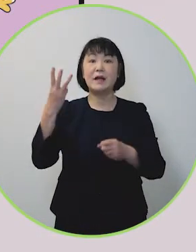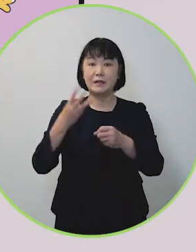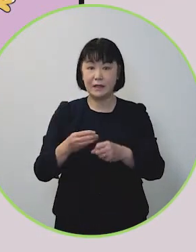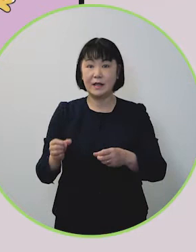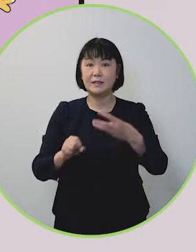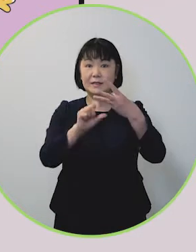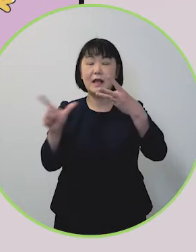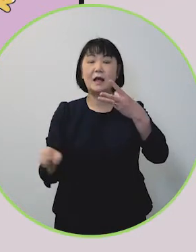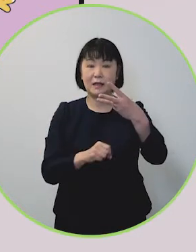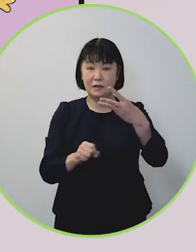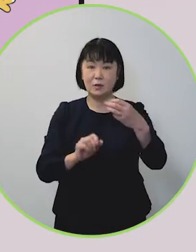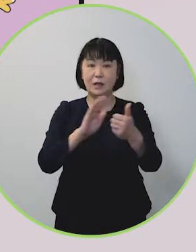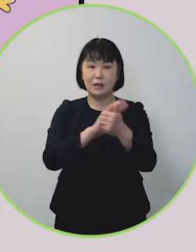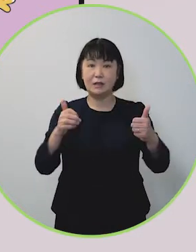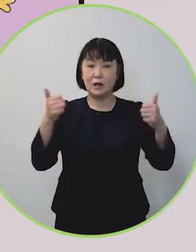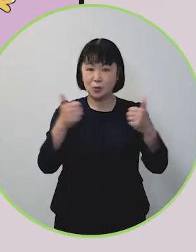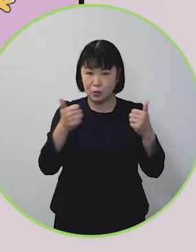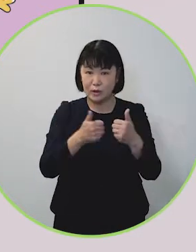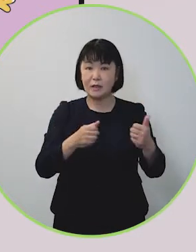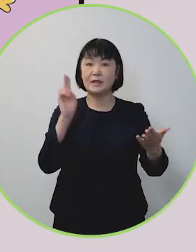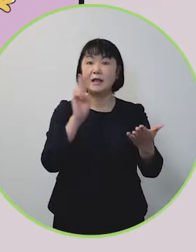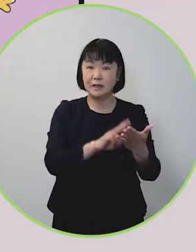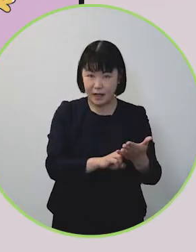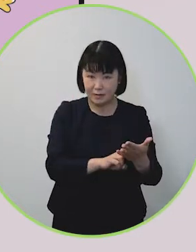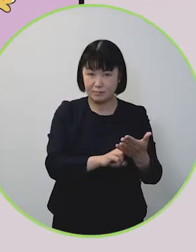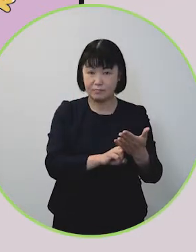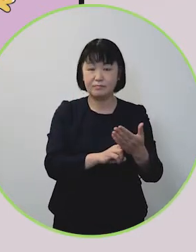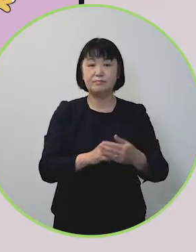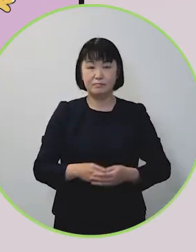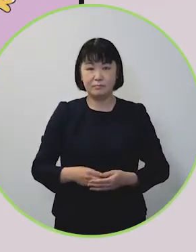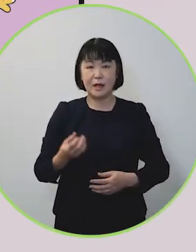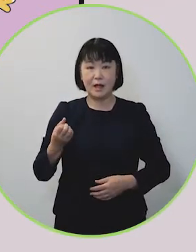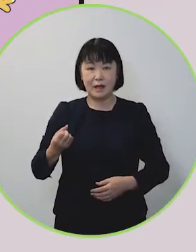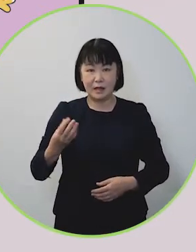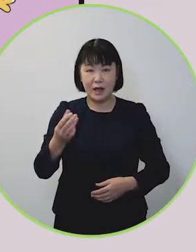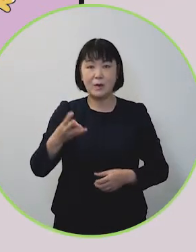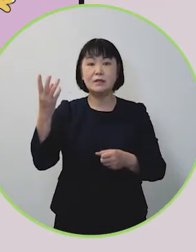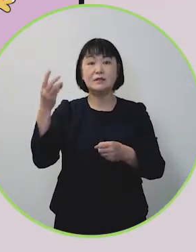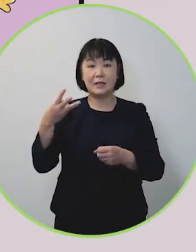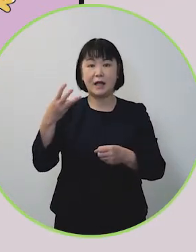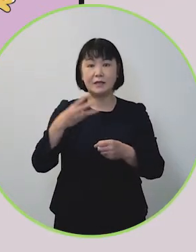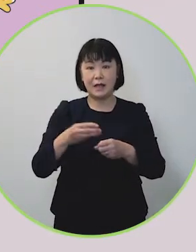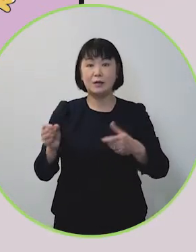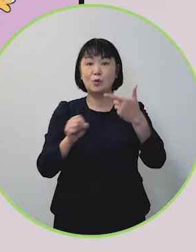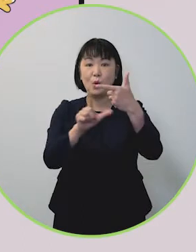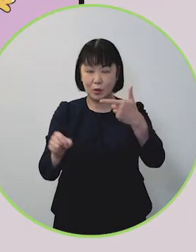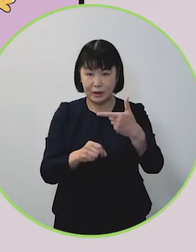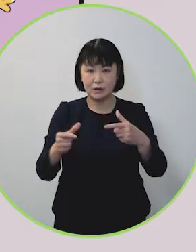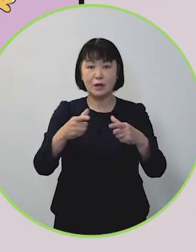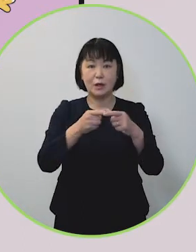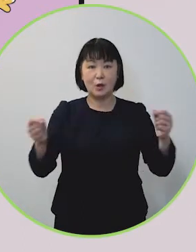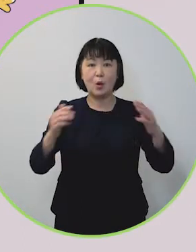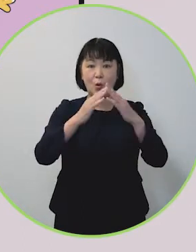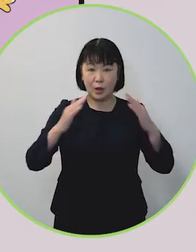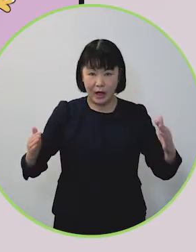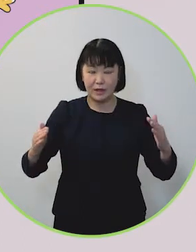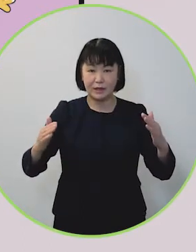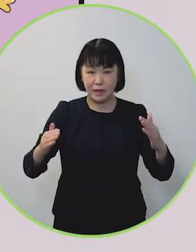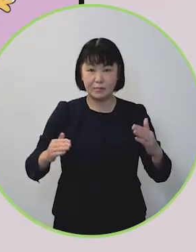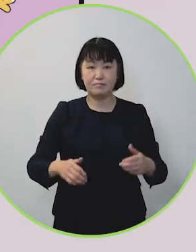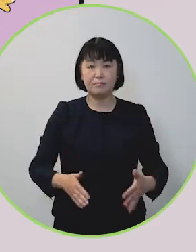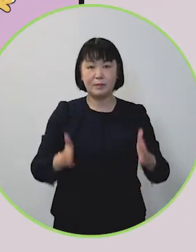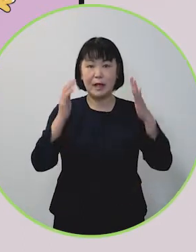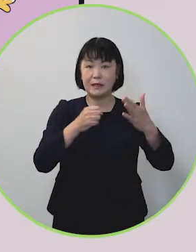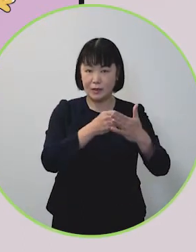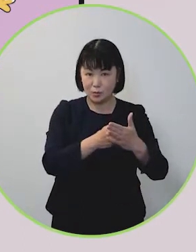例は3年3月に閣議決定した例は3年6月に国会で可決成立